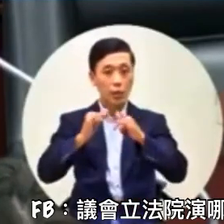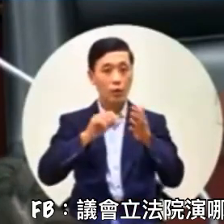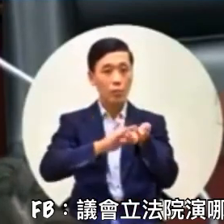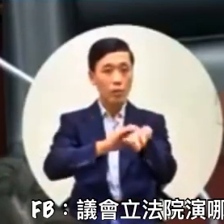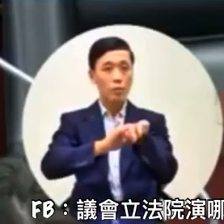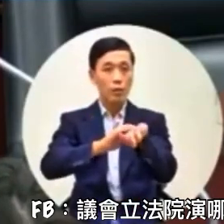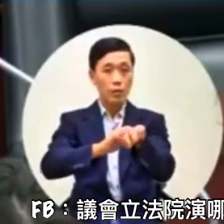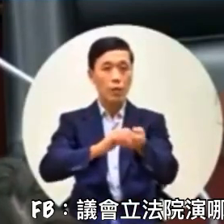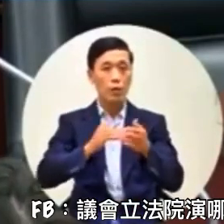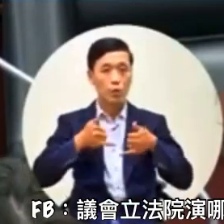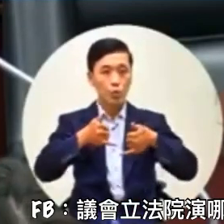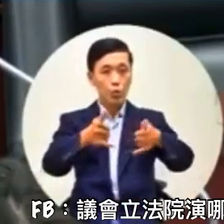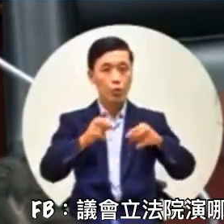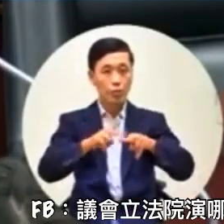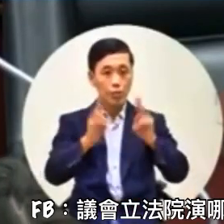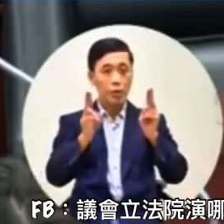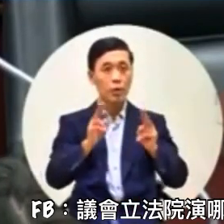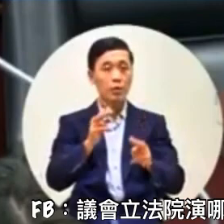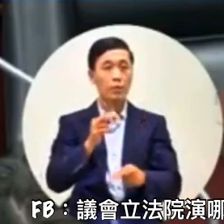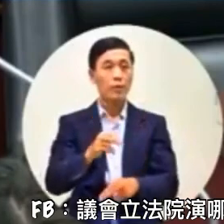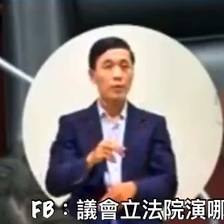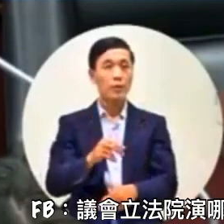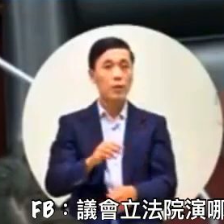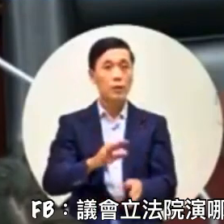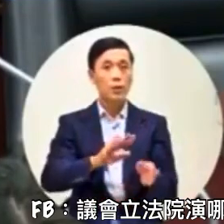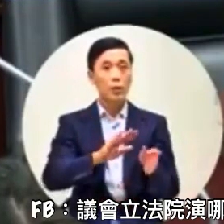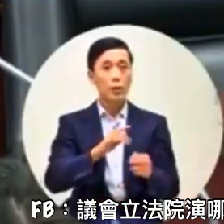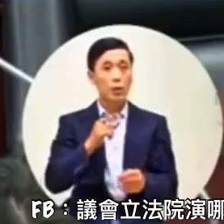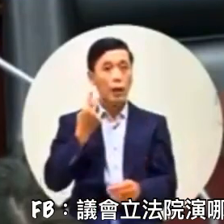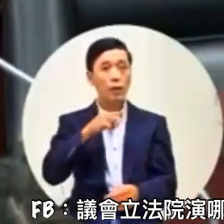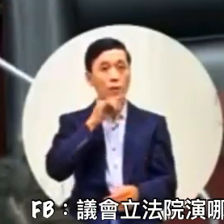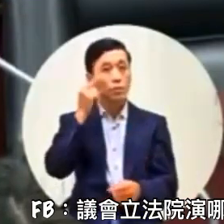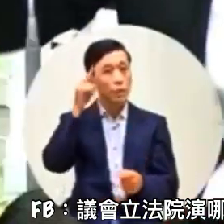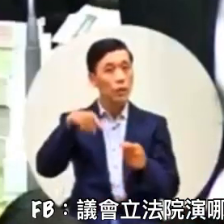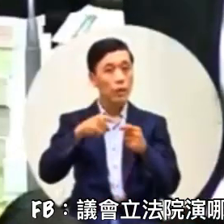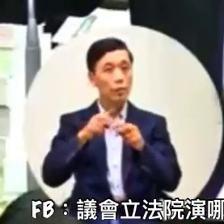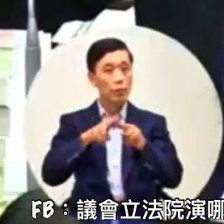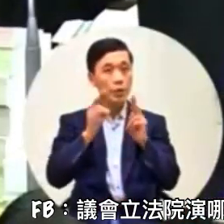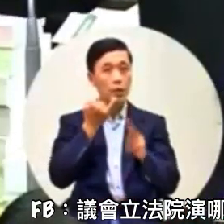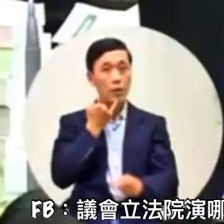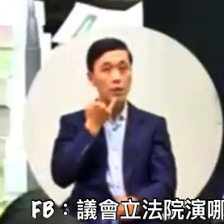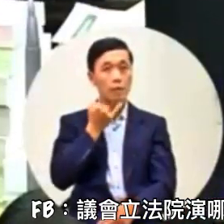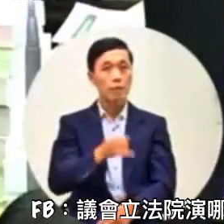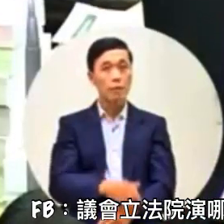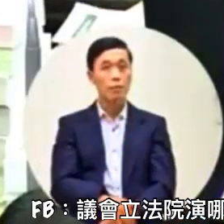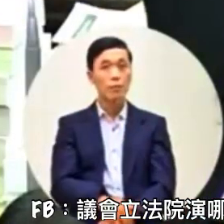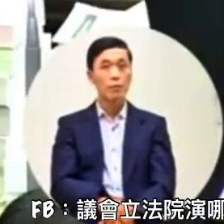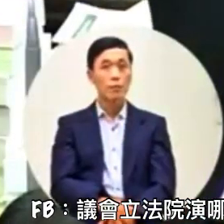们回复？